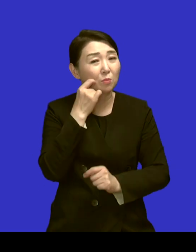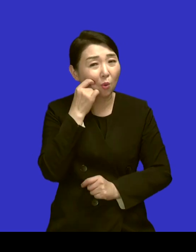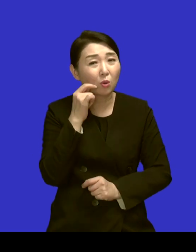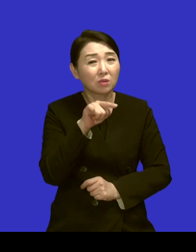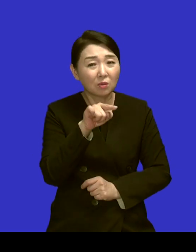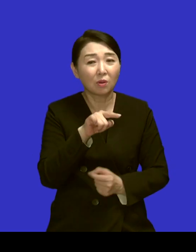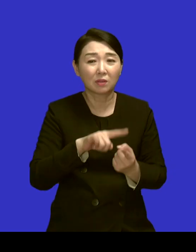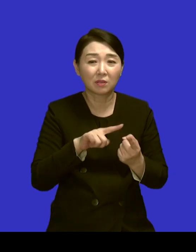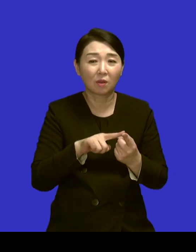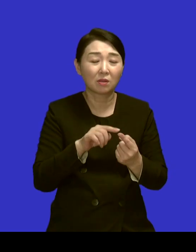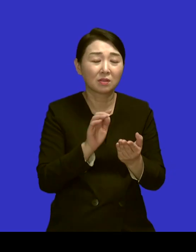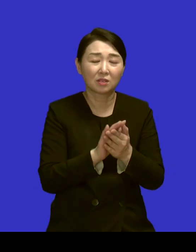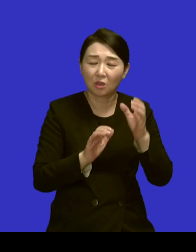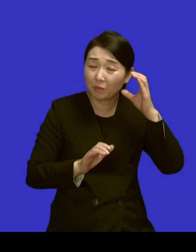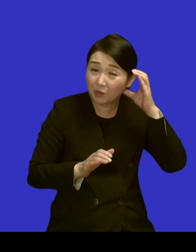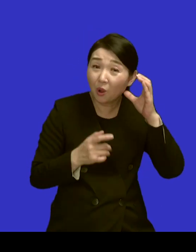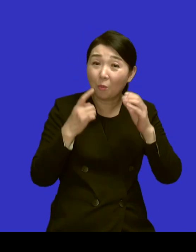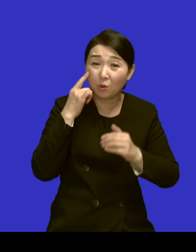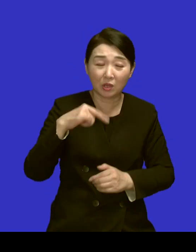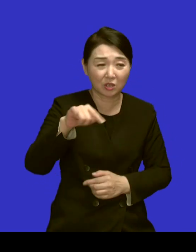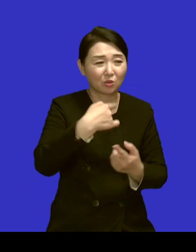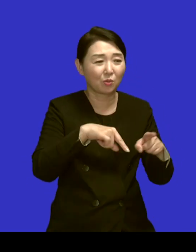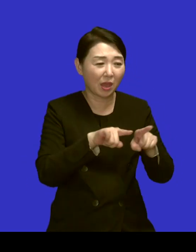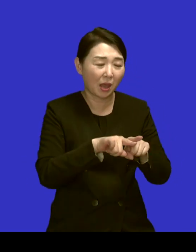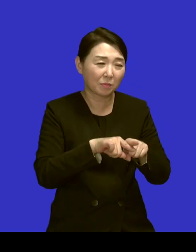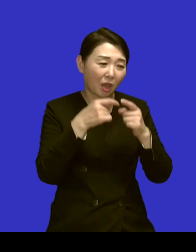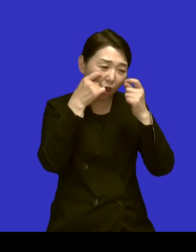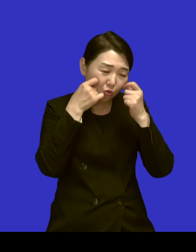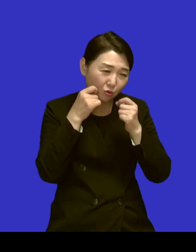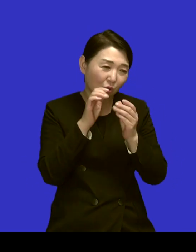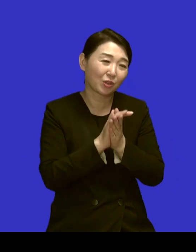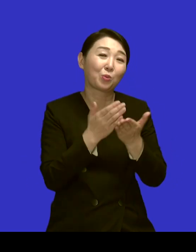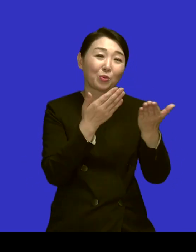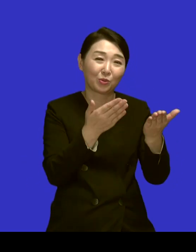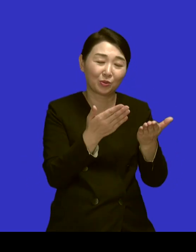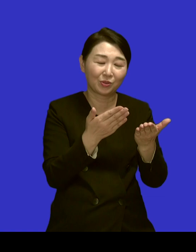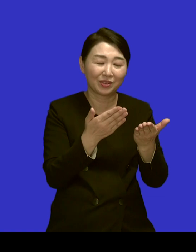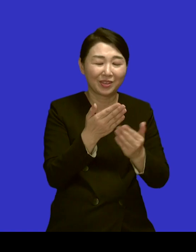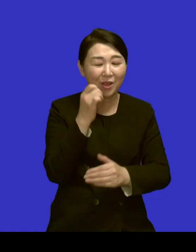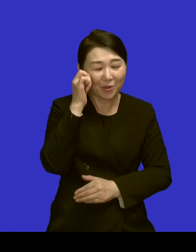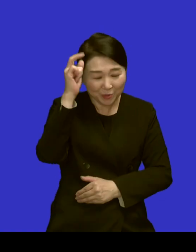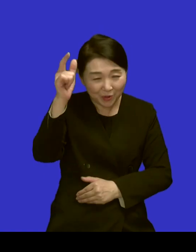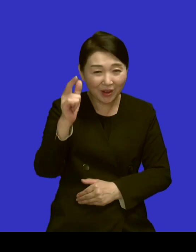못하는지를 직접 현장에서 들으시고 그들을 위해서 함께 오시고 함께 기도해주는 훌륭한